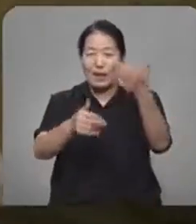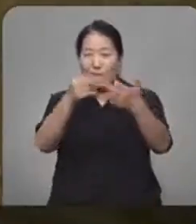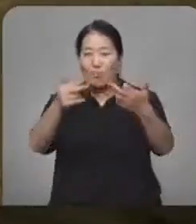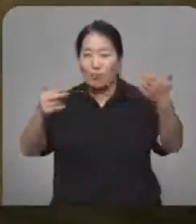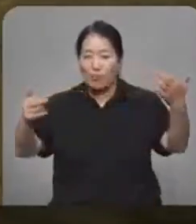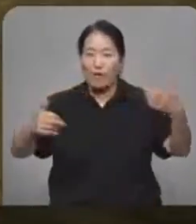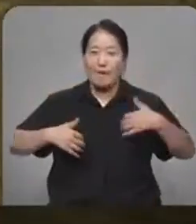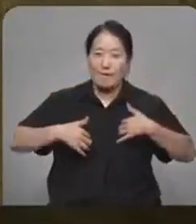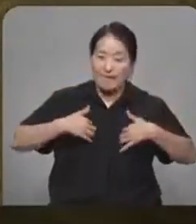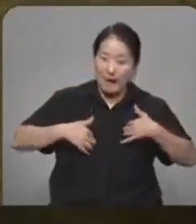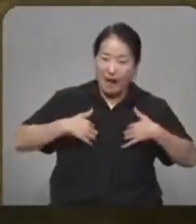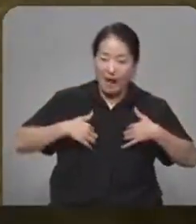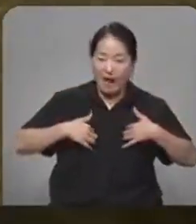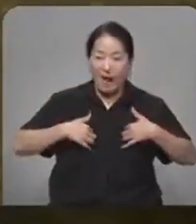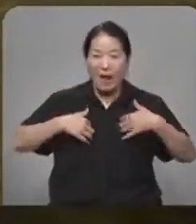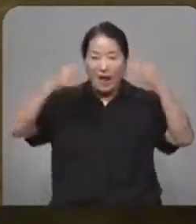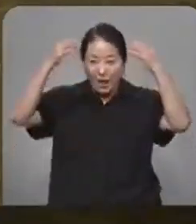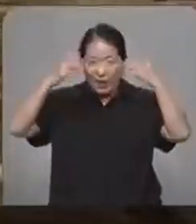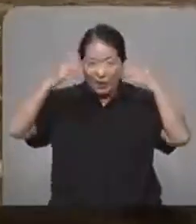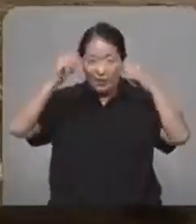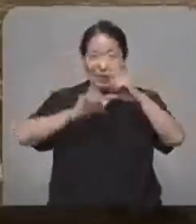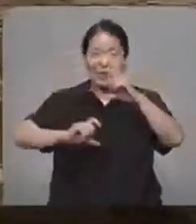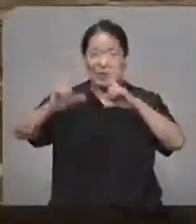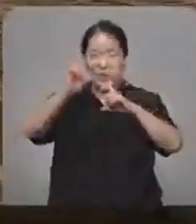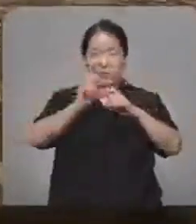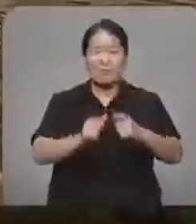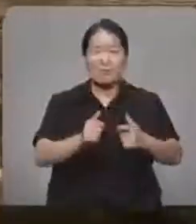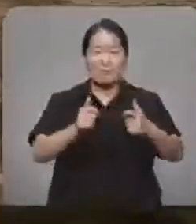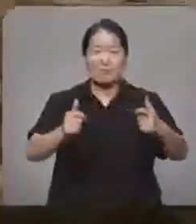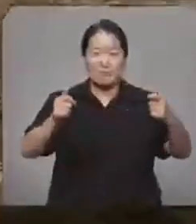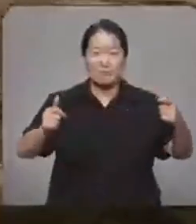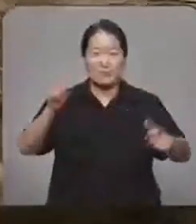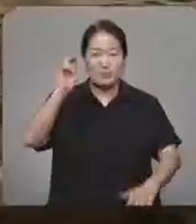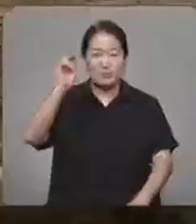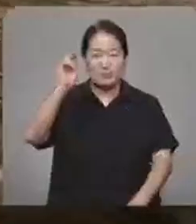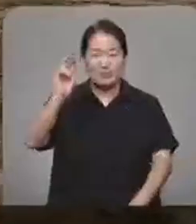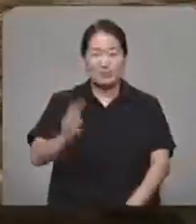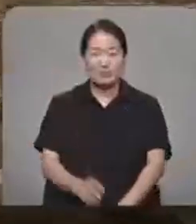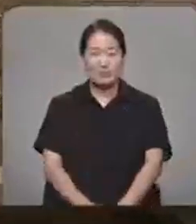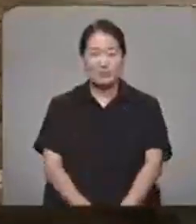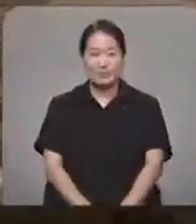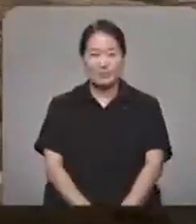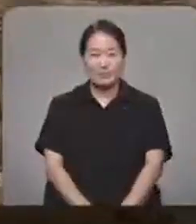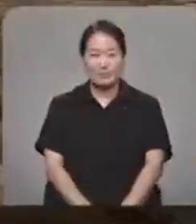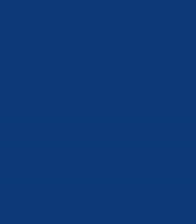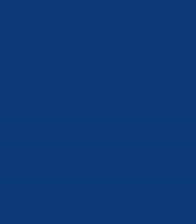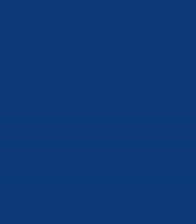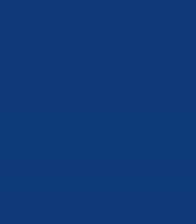탐방객들은 피서철 더욱 늘어날 전망입니다. KBS 뉴스 정명구입니다.